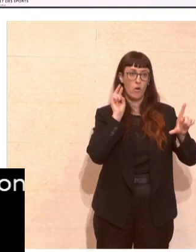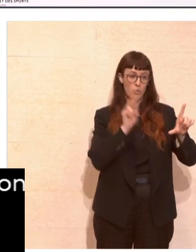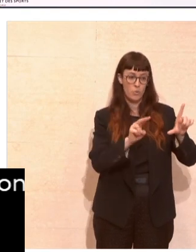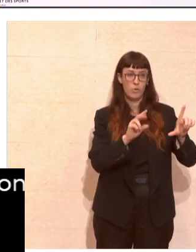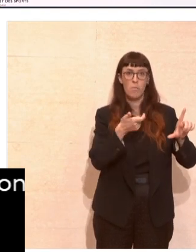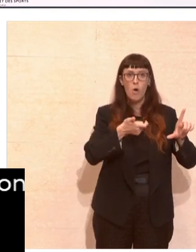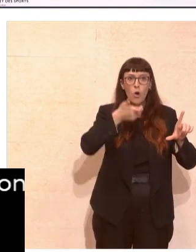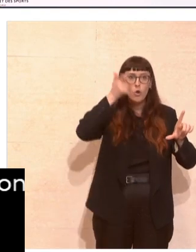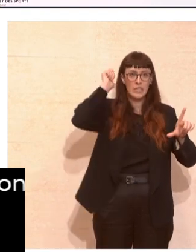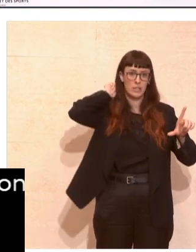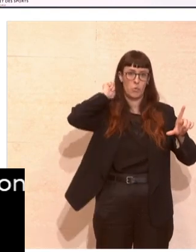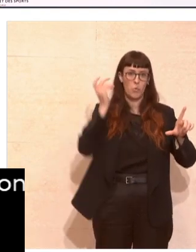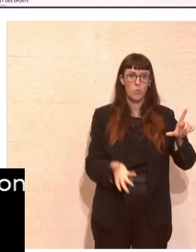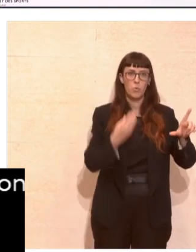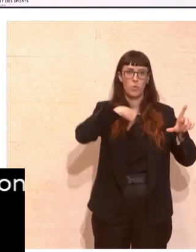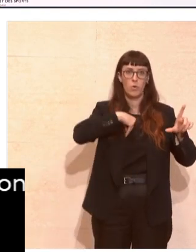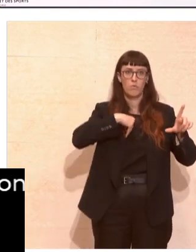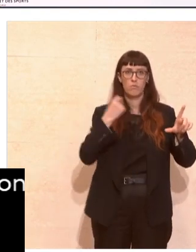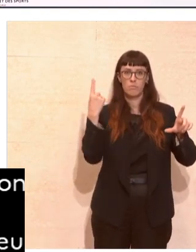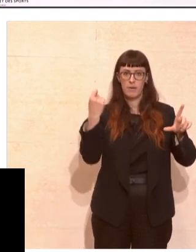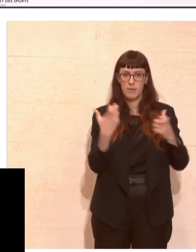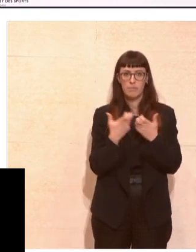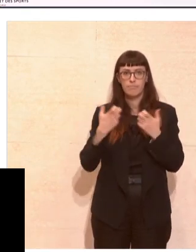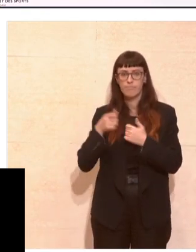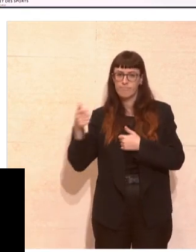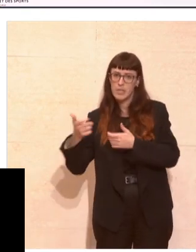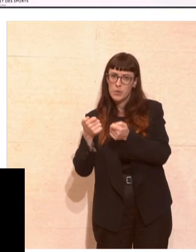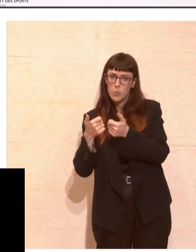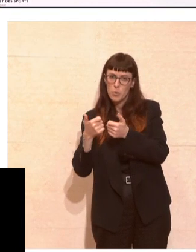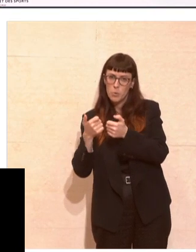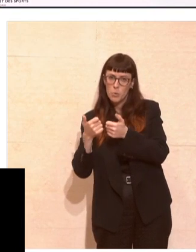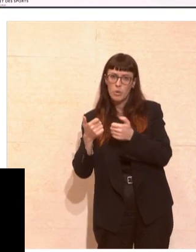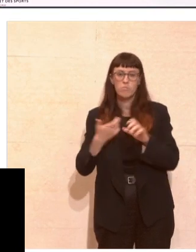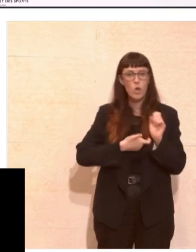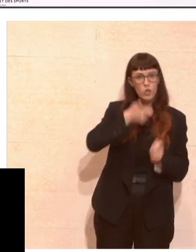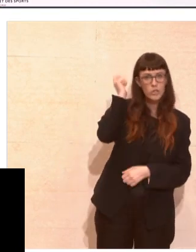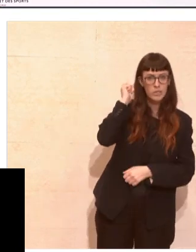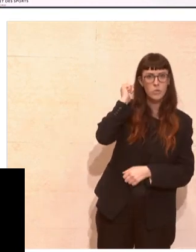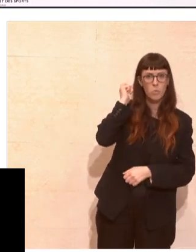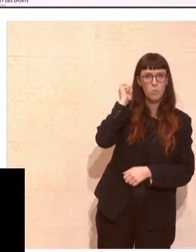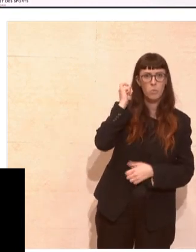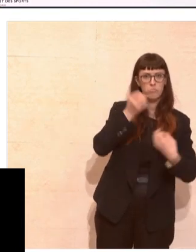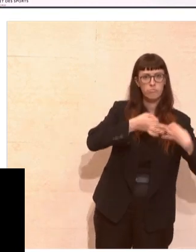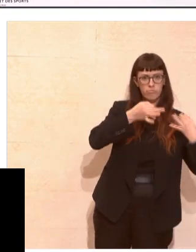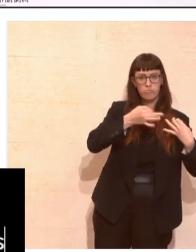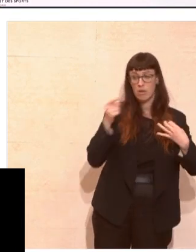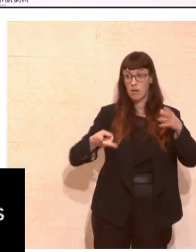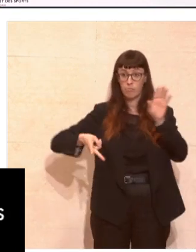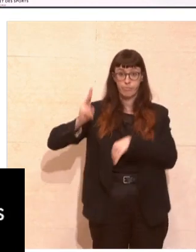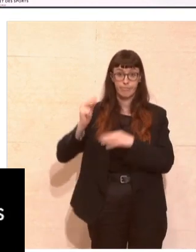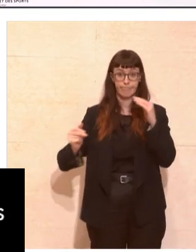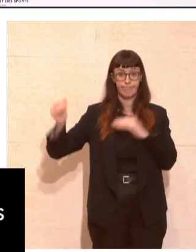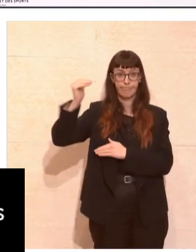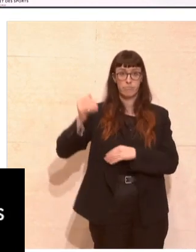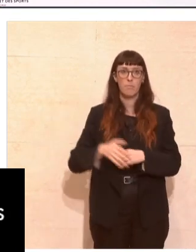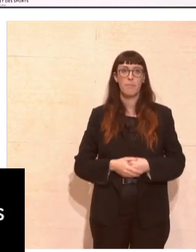vidéo, les jeux d'action, ont des capacités cognitives augmentées par rapport à des gens qui utilisent moins les écrans. C'est notamment